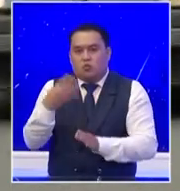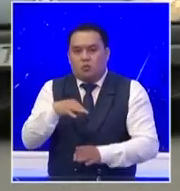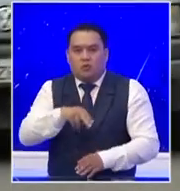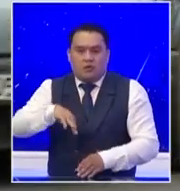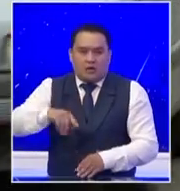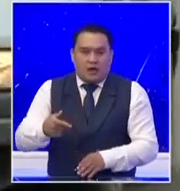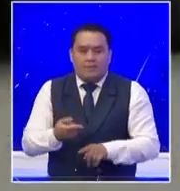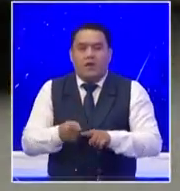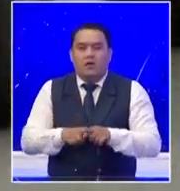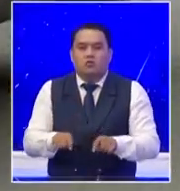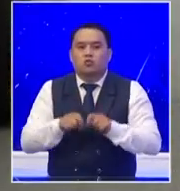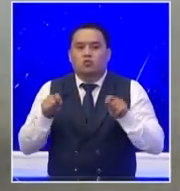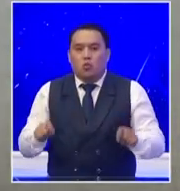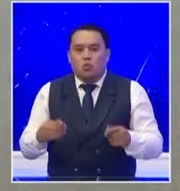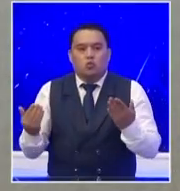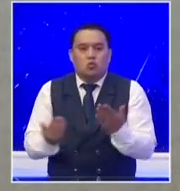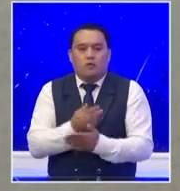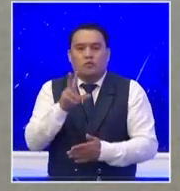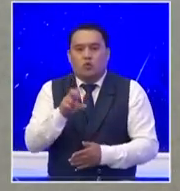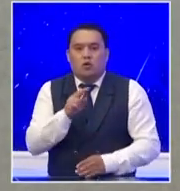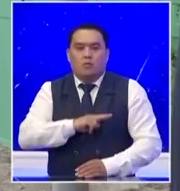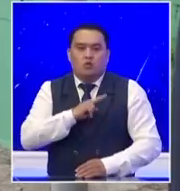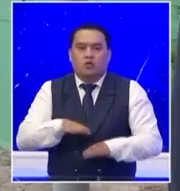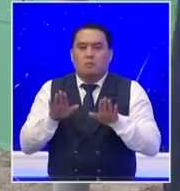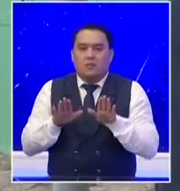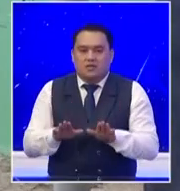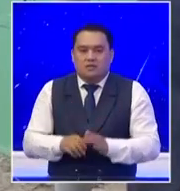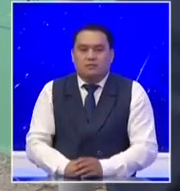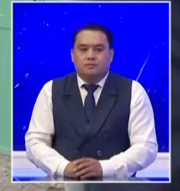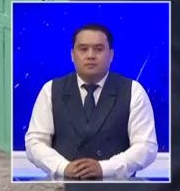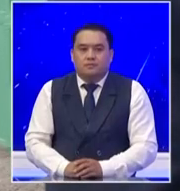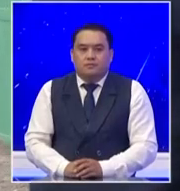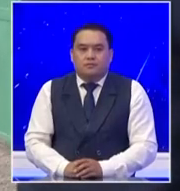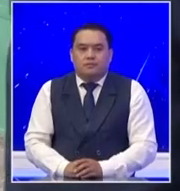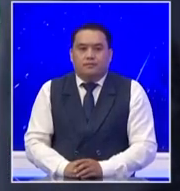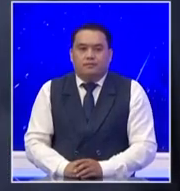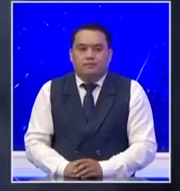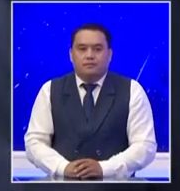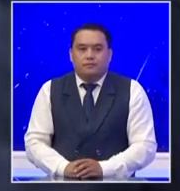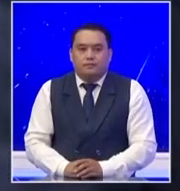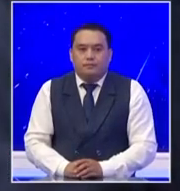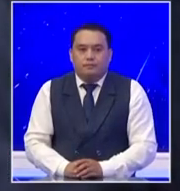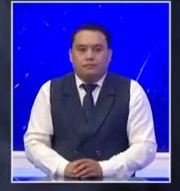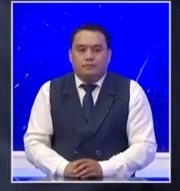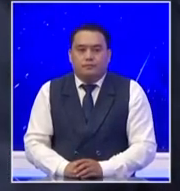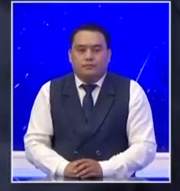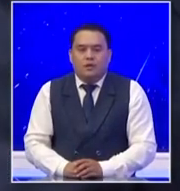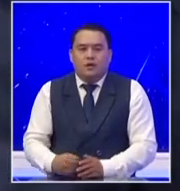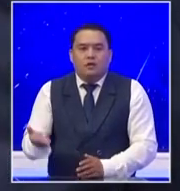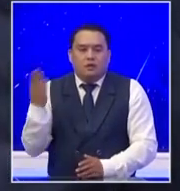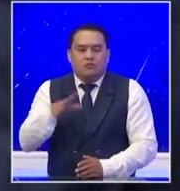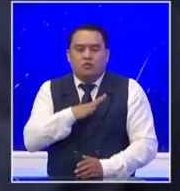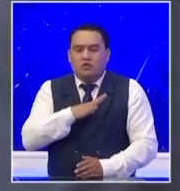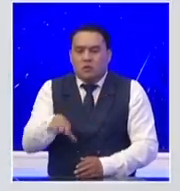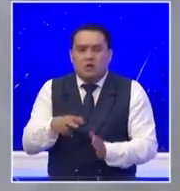тенге. Тем самым создано свыше новых 300 рабочих мест. 1 миллиард ақша ішкі жолға берді деген қашан болған? Ол қашан болған емес.